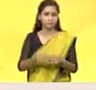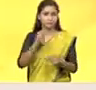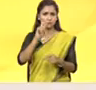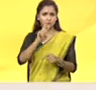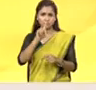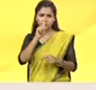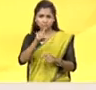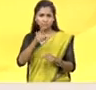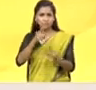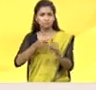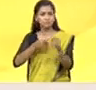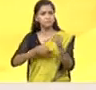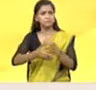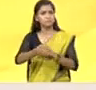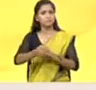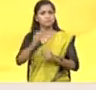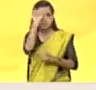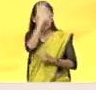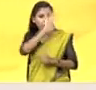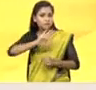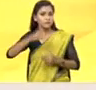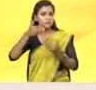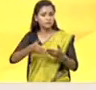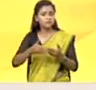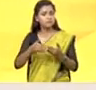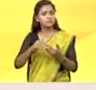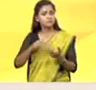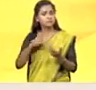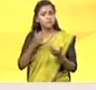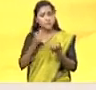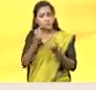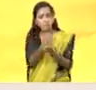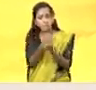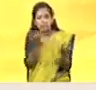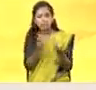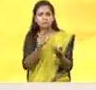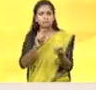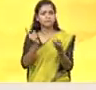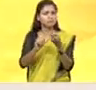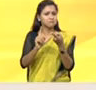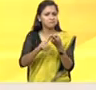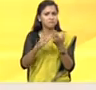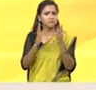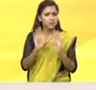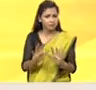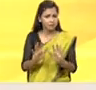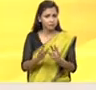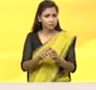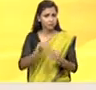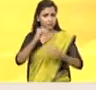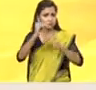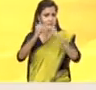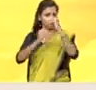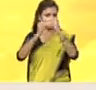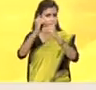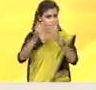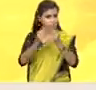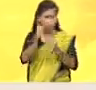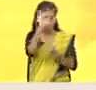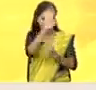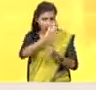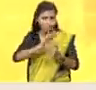21वीं सदी के भारत में कितना ही कुछ ऐसा हो रहा है जो विकसित भारत की